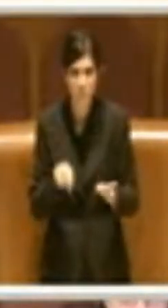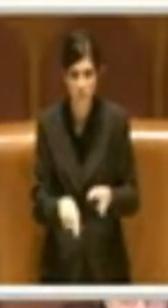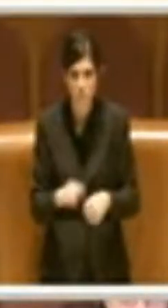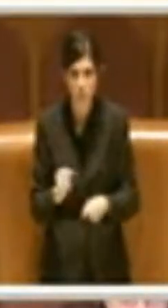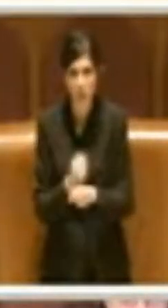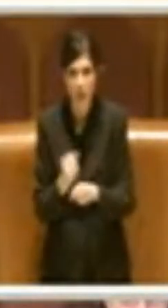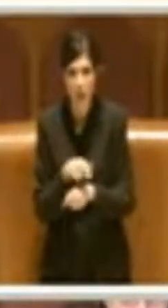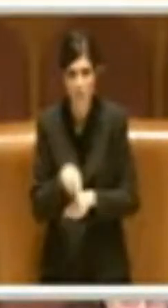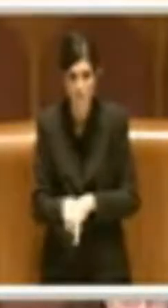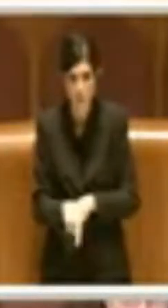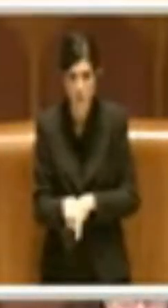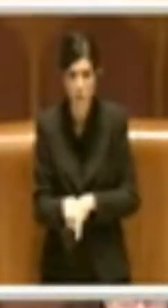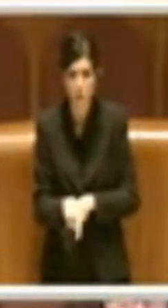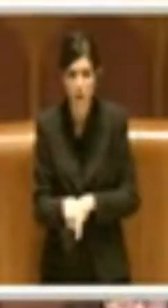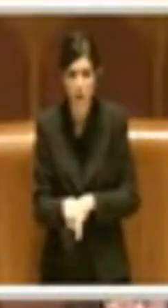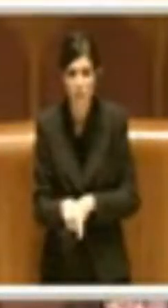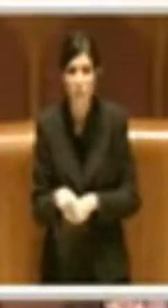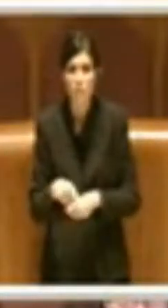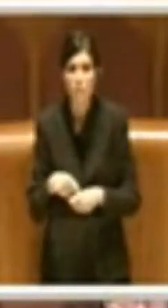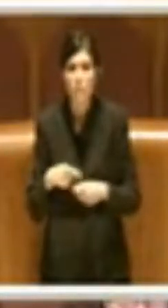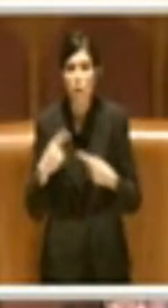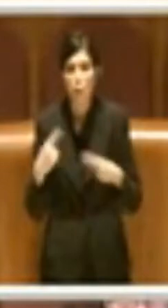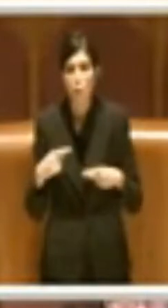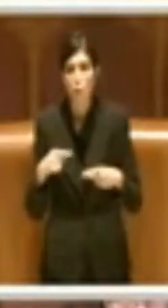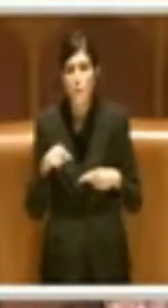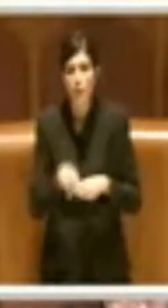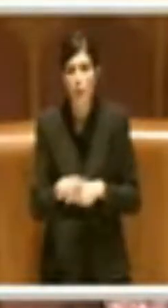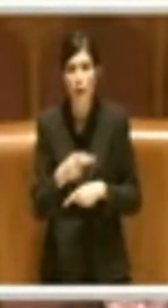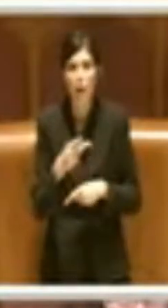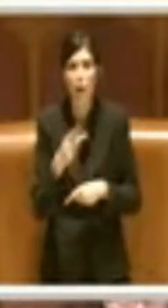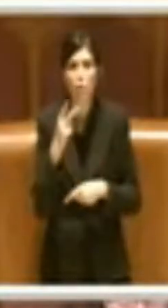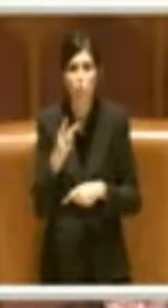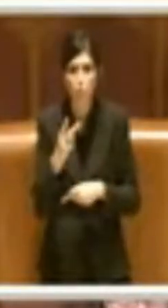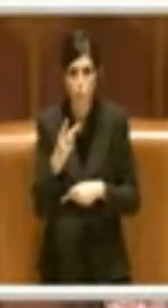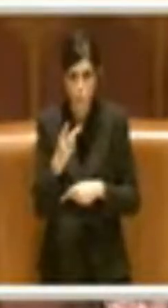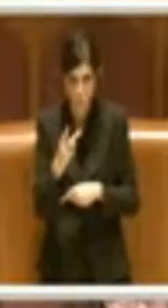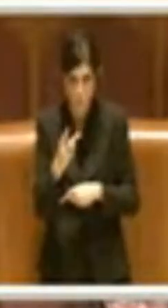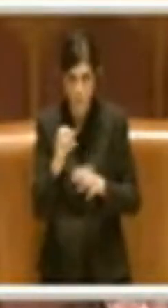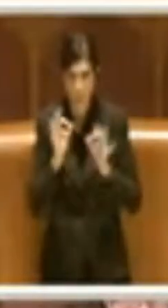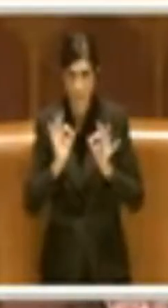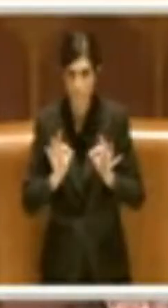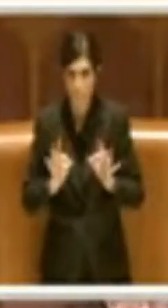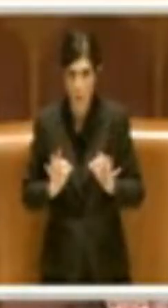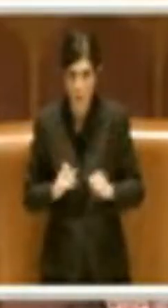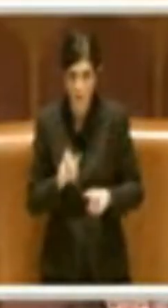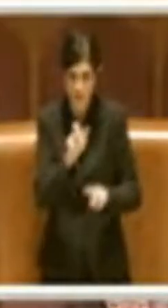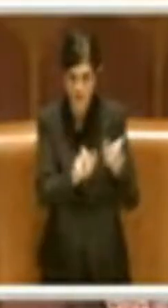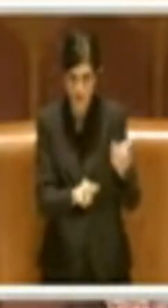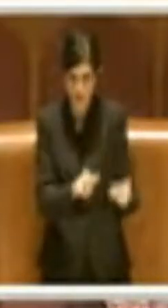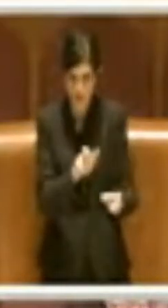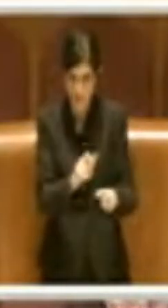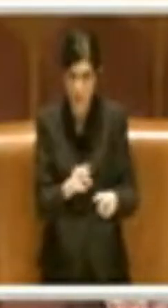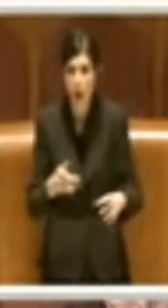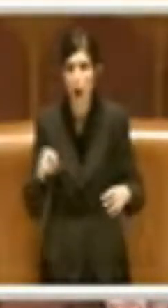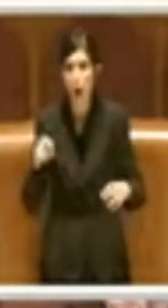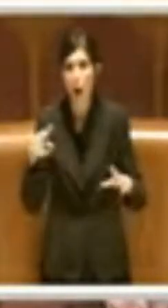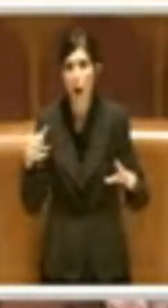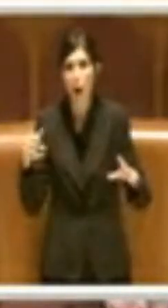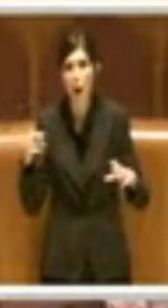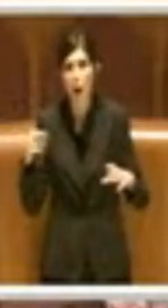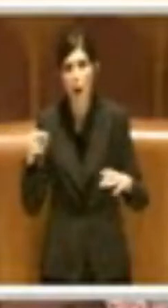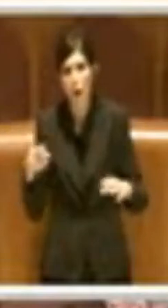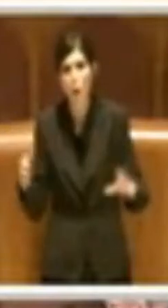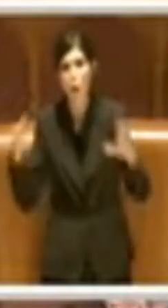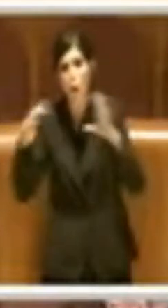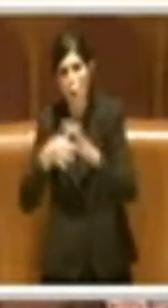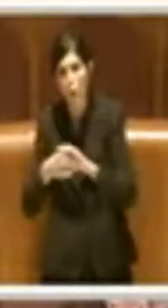modo seguente, ossia avere 2 agenti ogni 600 abitanti residenti, il che, facendo 2 conti